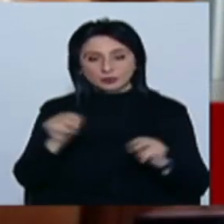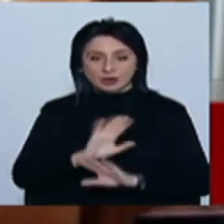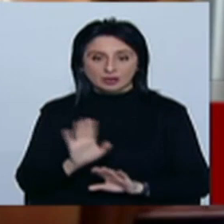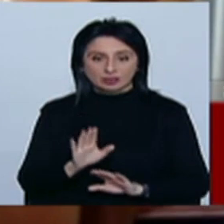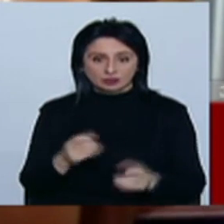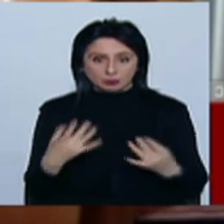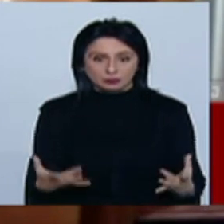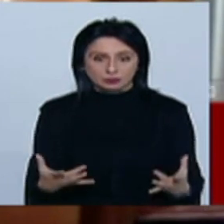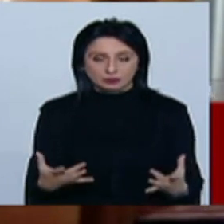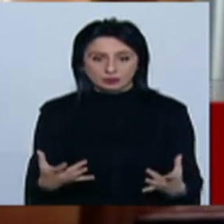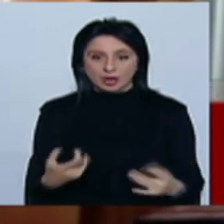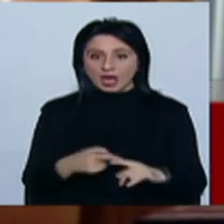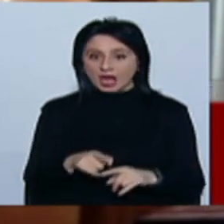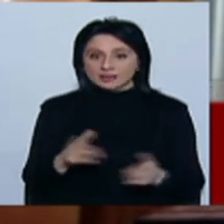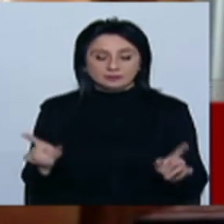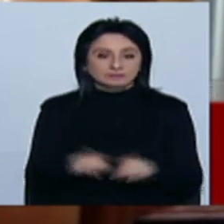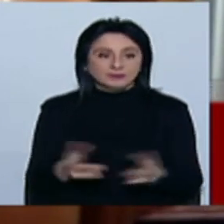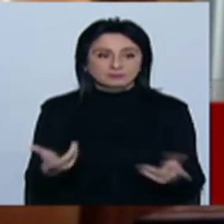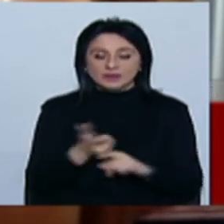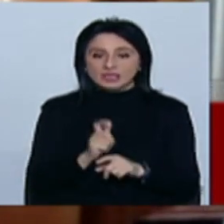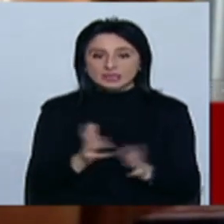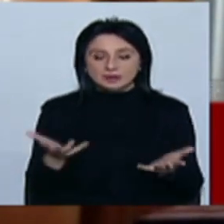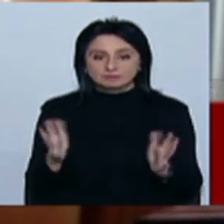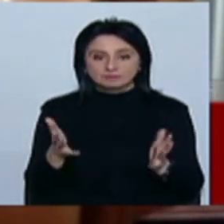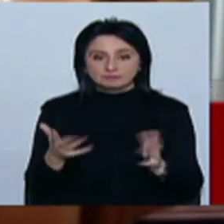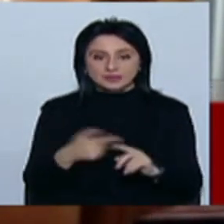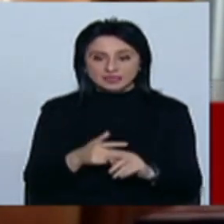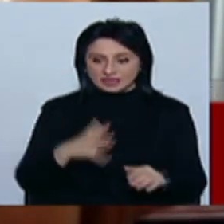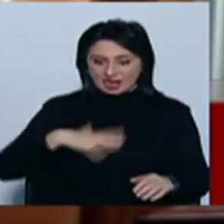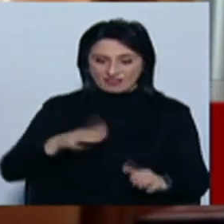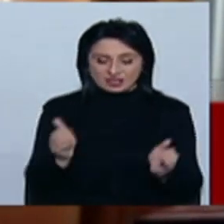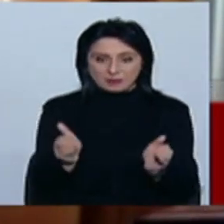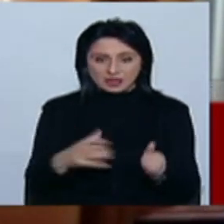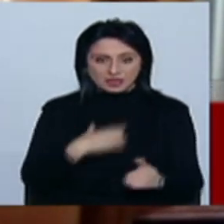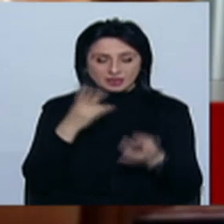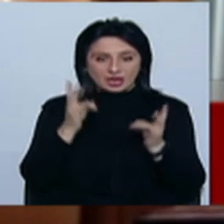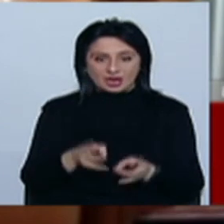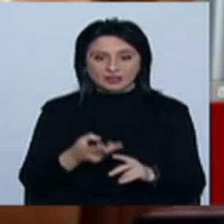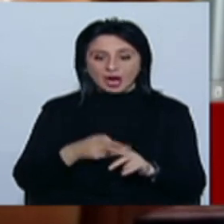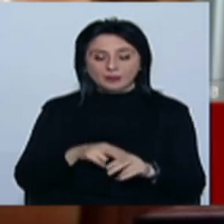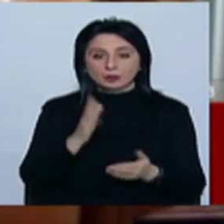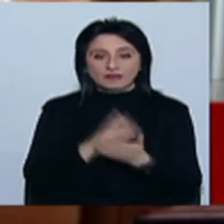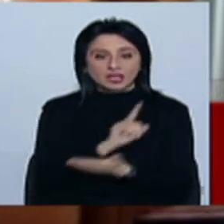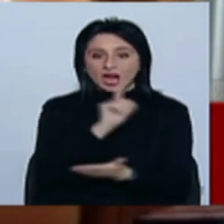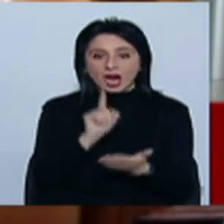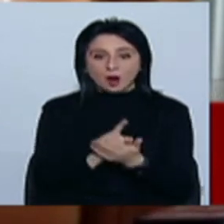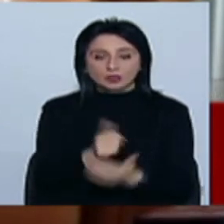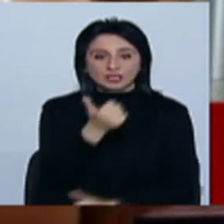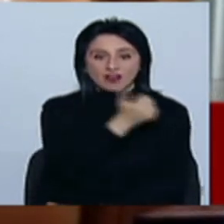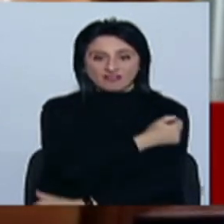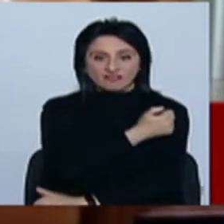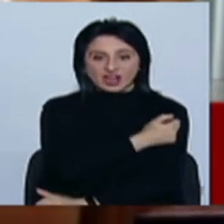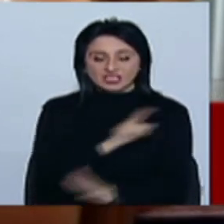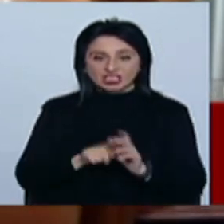გადარჩები. ხო? და ასეთი ეს ძალიან მithumetes პატარა ქვეყნებისთვის ეს ტრაგედია. ამიტომაც არის აუცილებელი, რომ